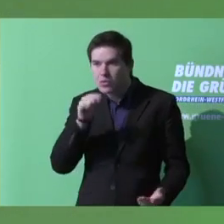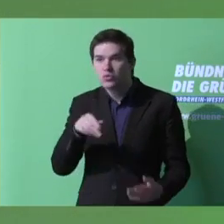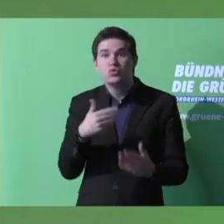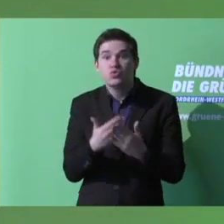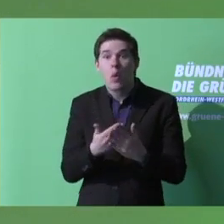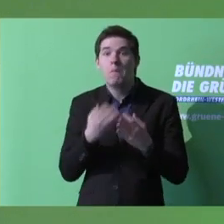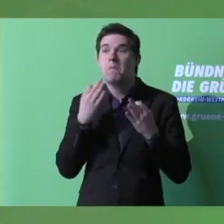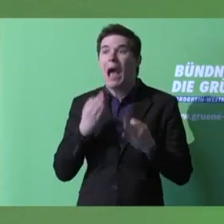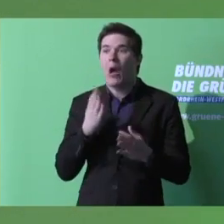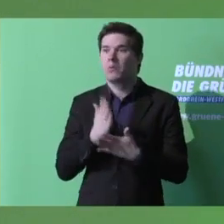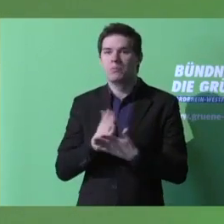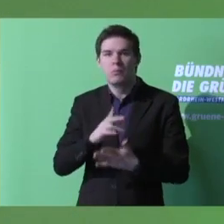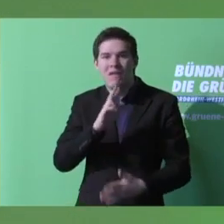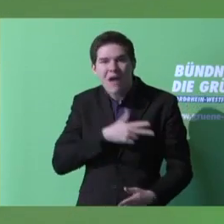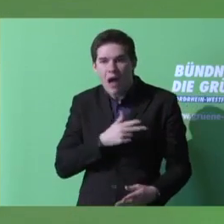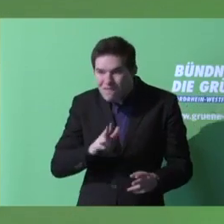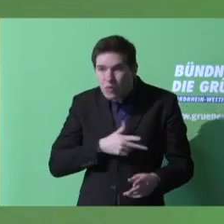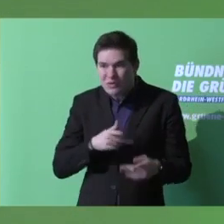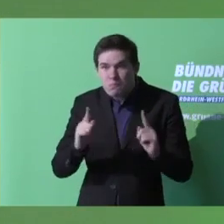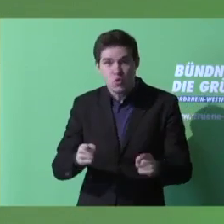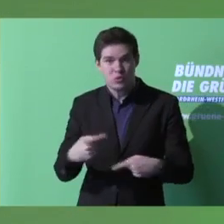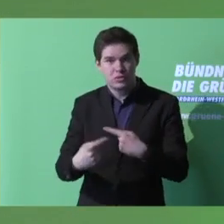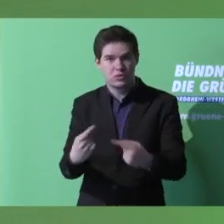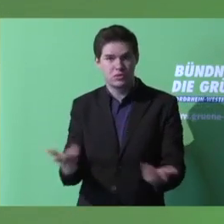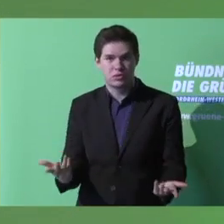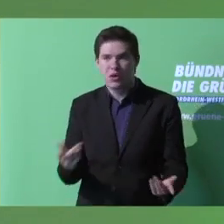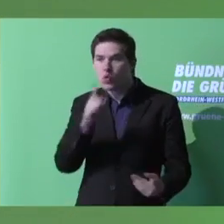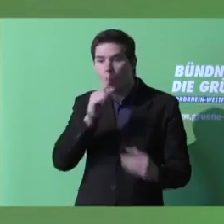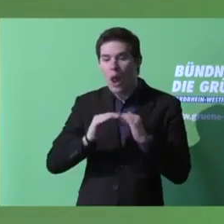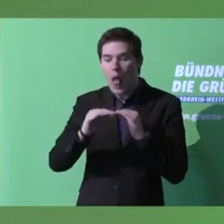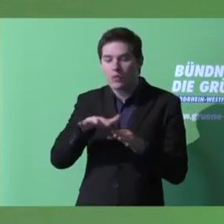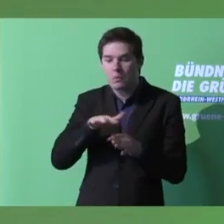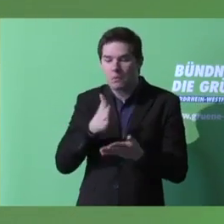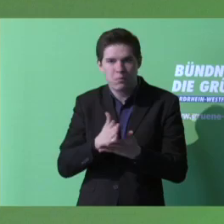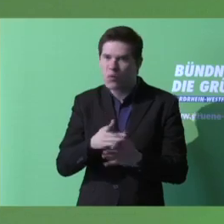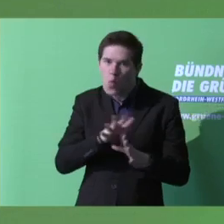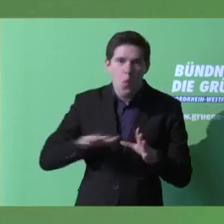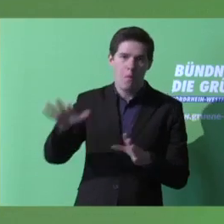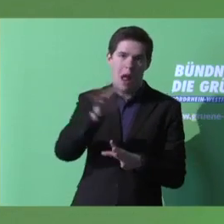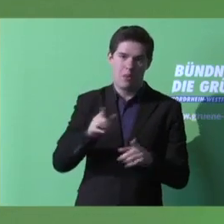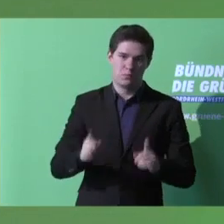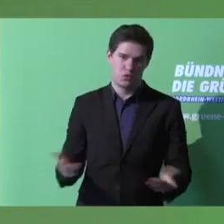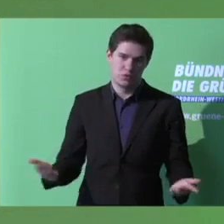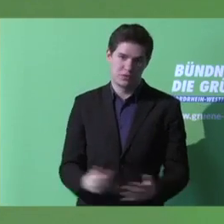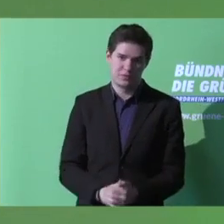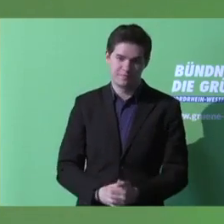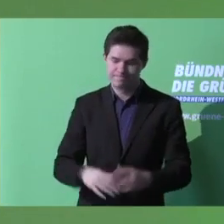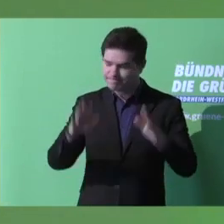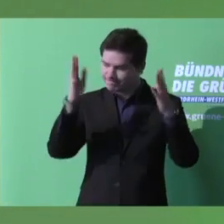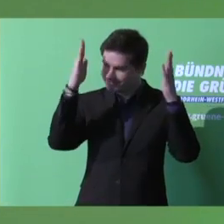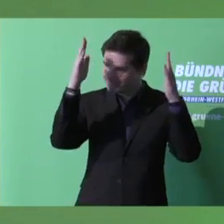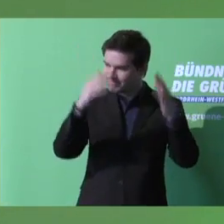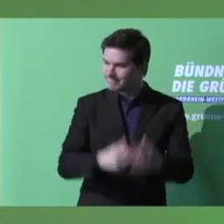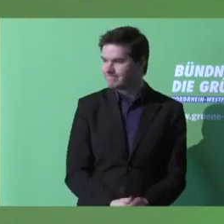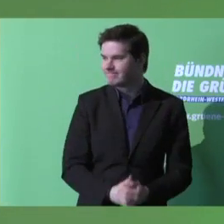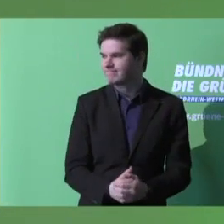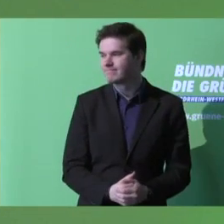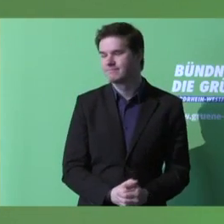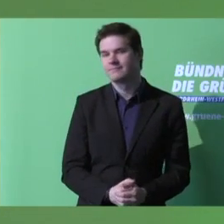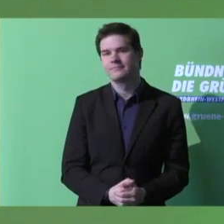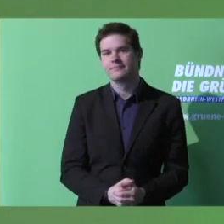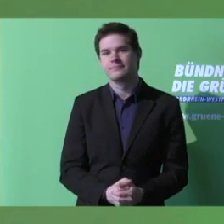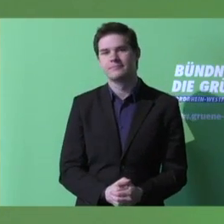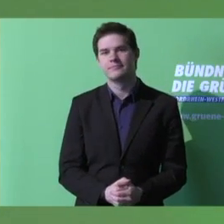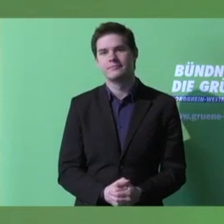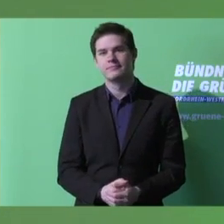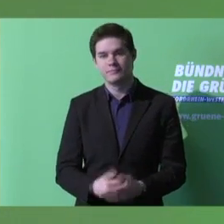und das jetzt über die Ländergrenzen hinaus. Ja, wir haben uns noch eine Menge